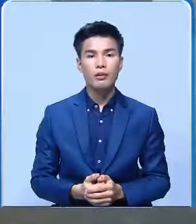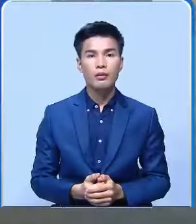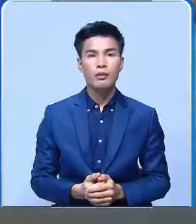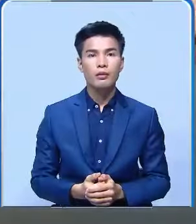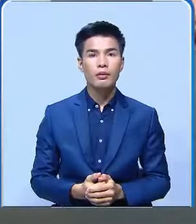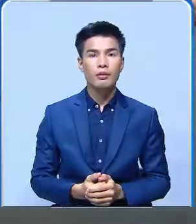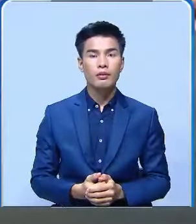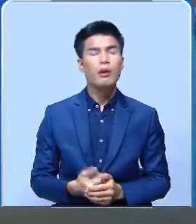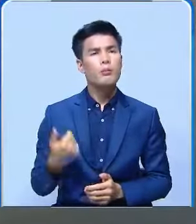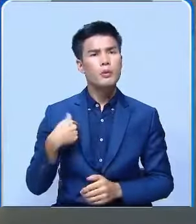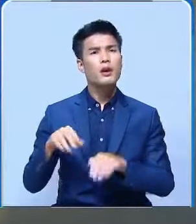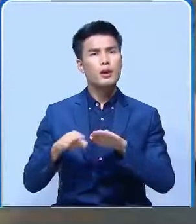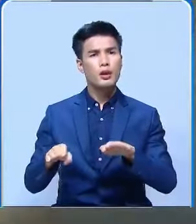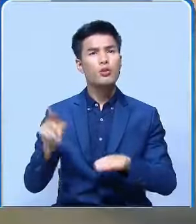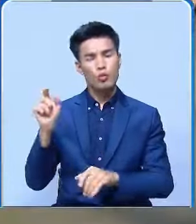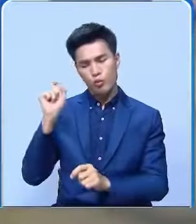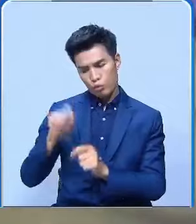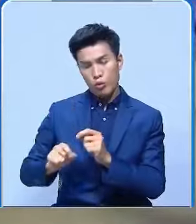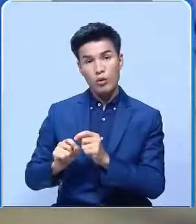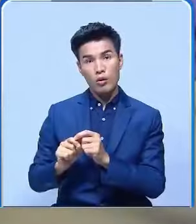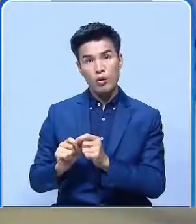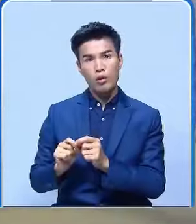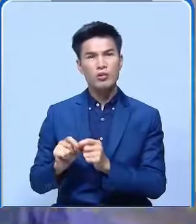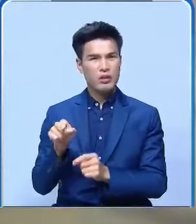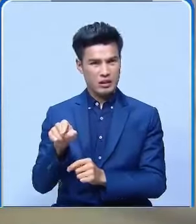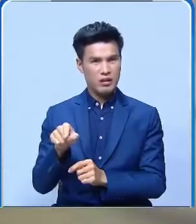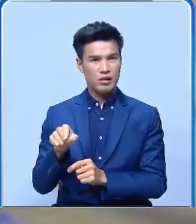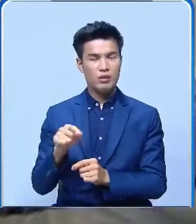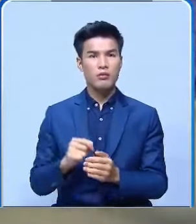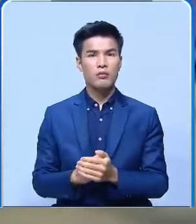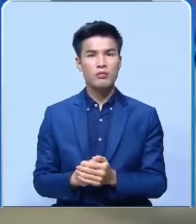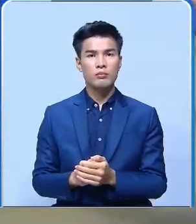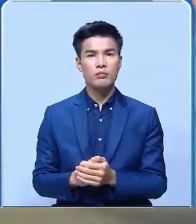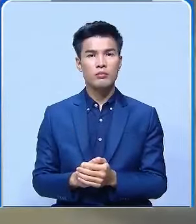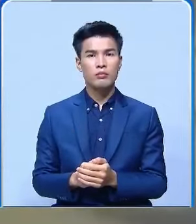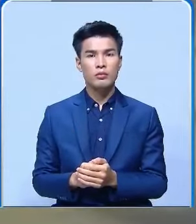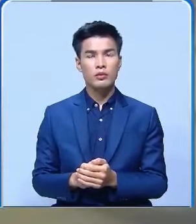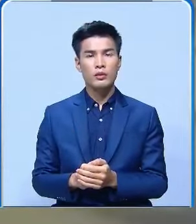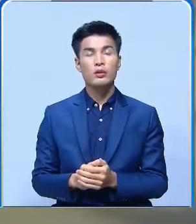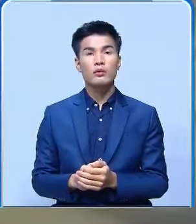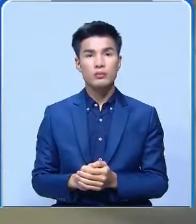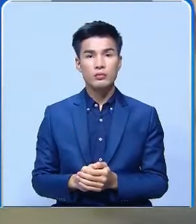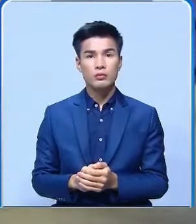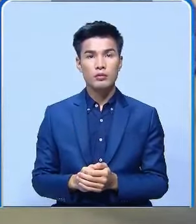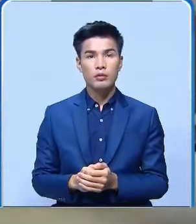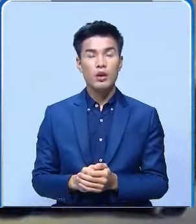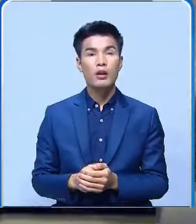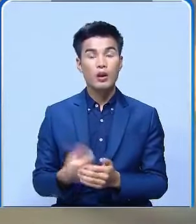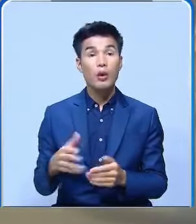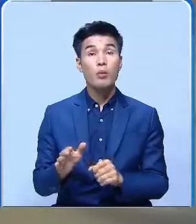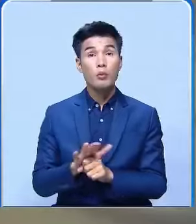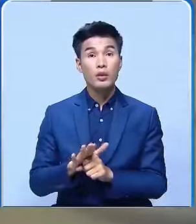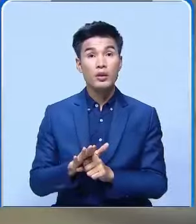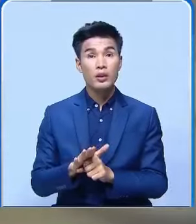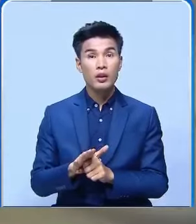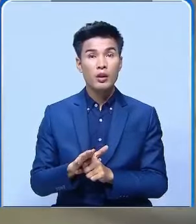มันมีเด็กจุดประทัดอยู่แถวนี้ครับน้ำเชี่ยวเนี่ยทำน้ำอยู่แล้วมันชนกับตอหม้